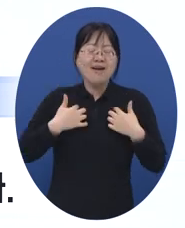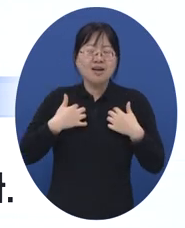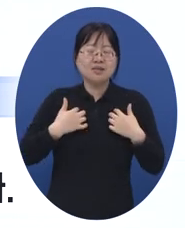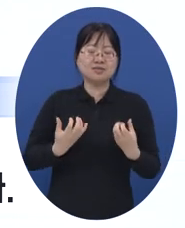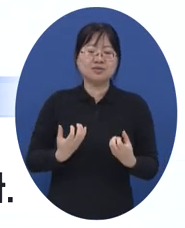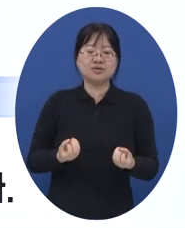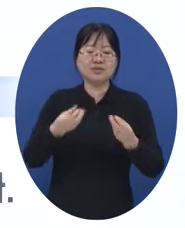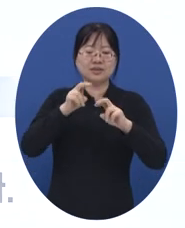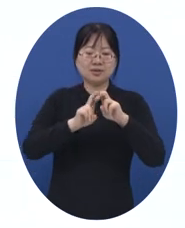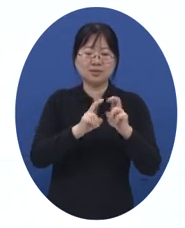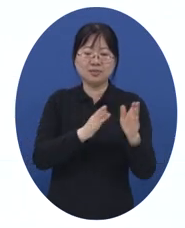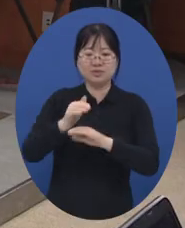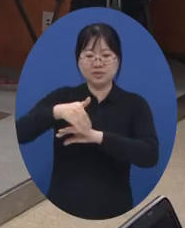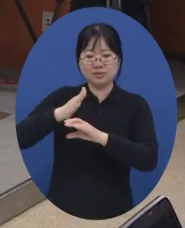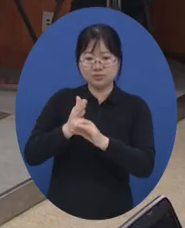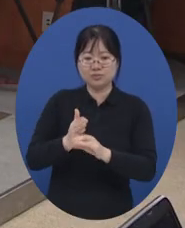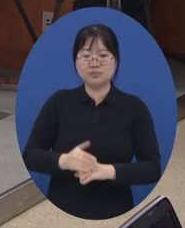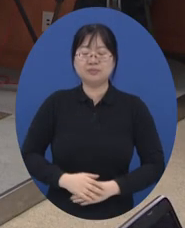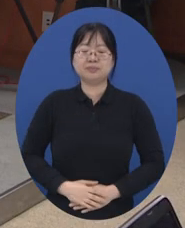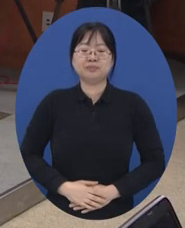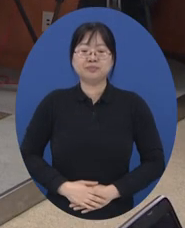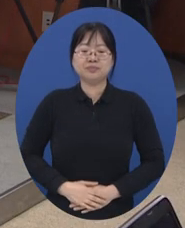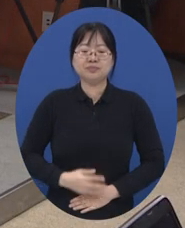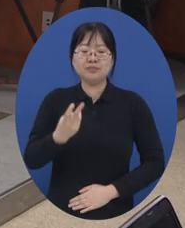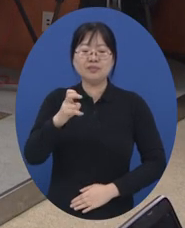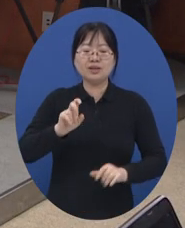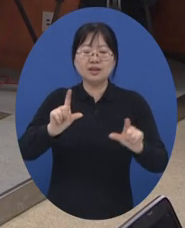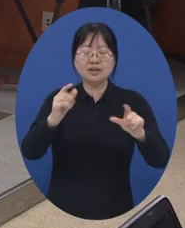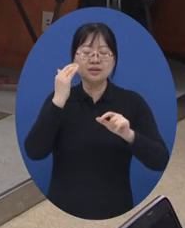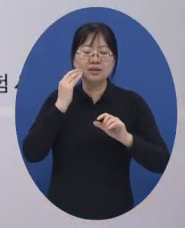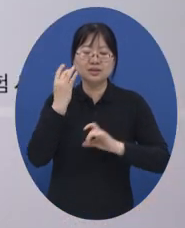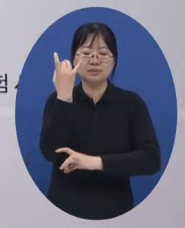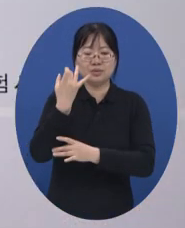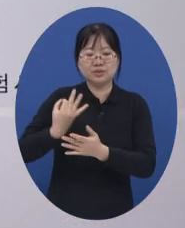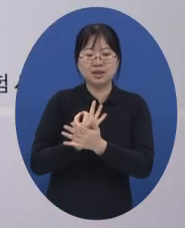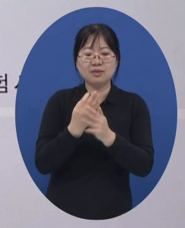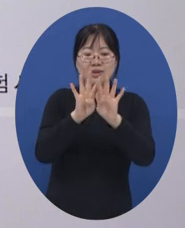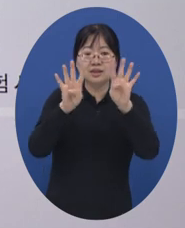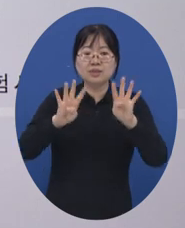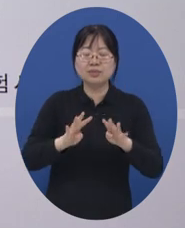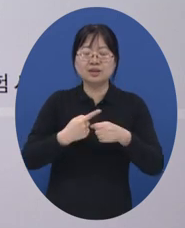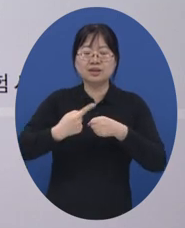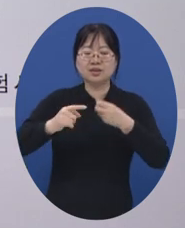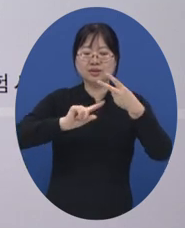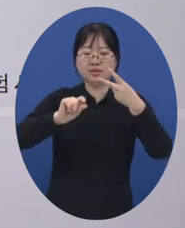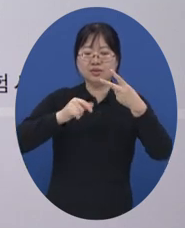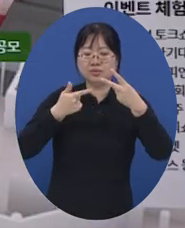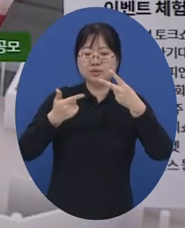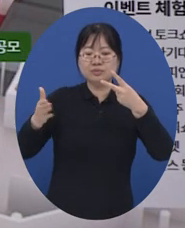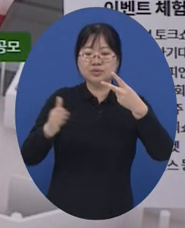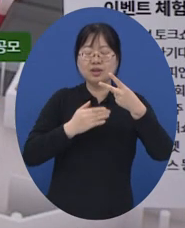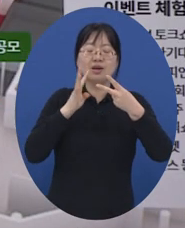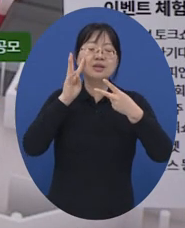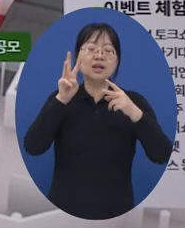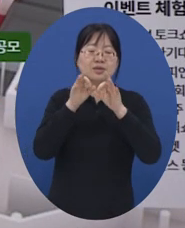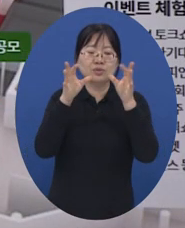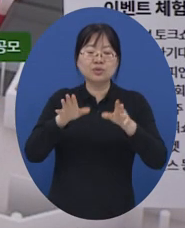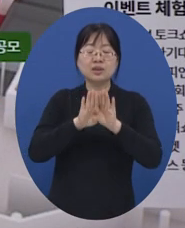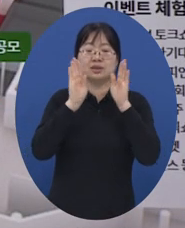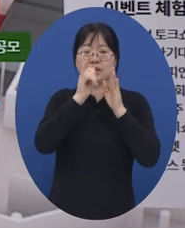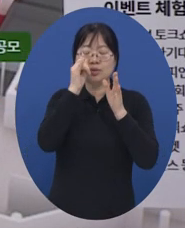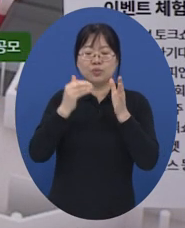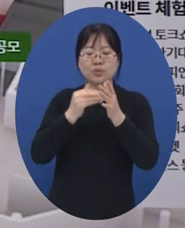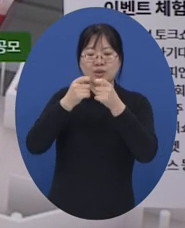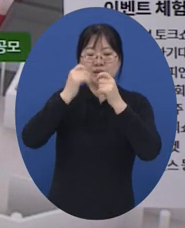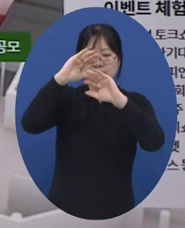축제장을 만들 예정입니다. 2020 대한민국 기본소득 박람회는 내년 2월 6일부터 사흘간 개최되고